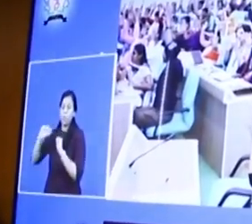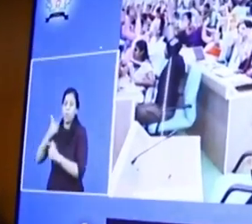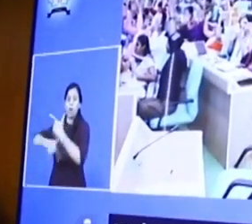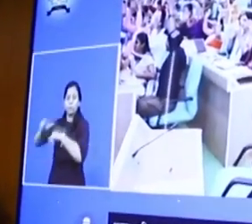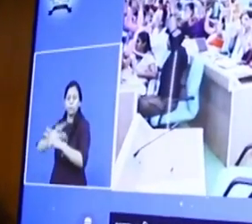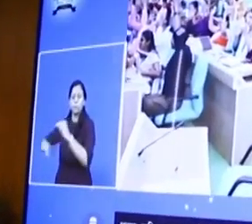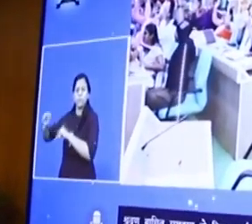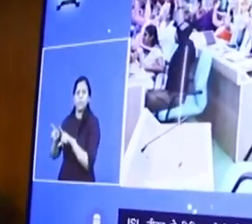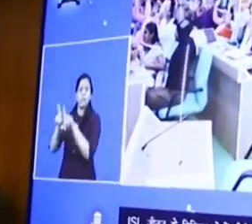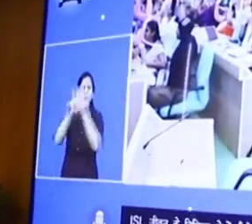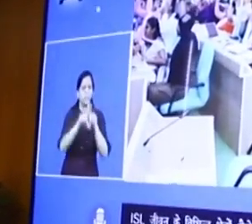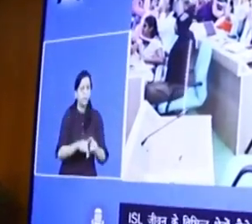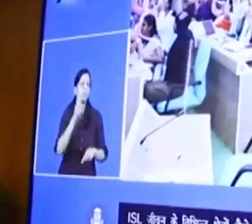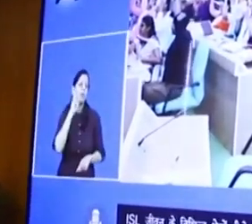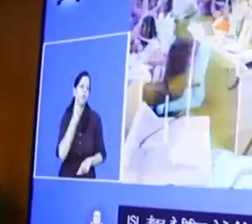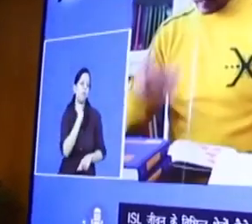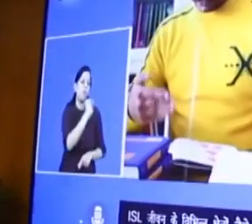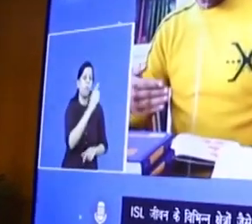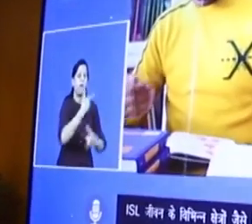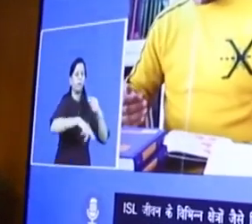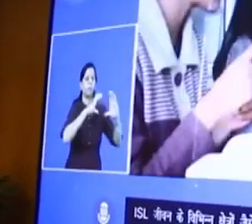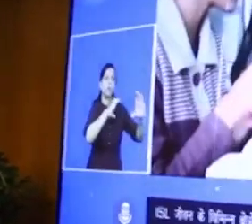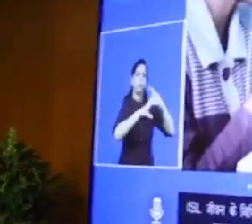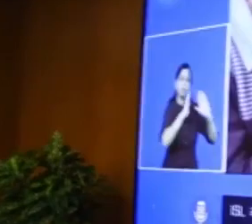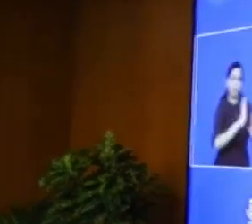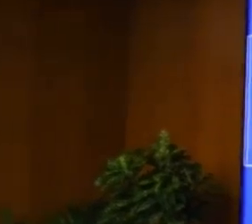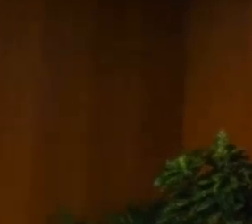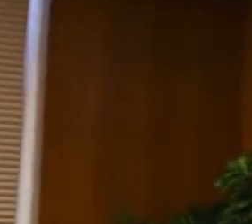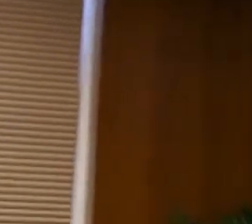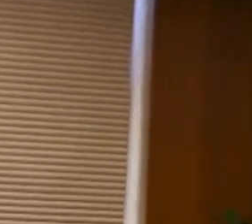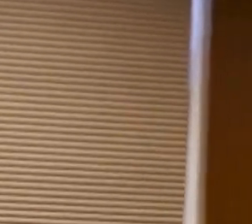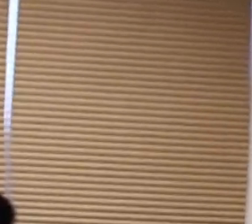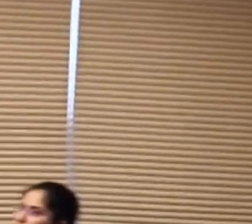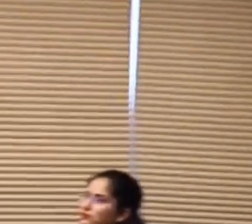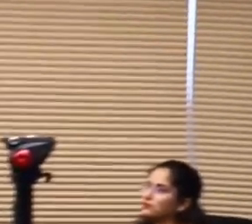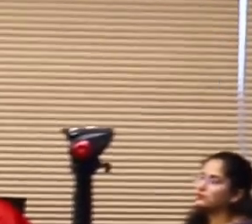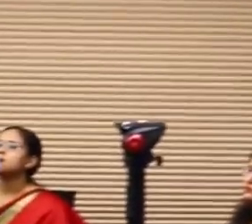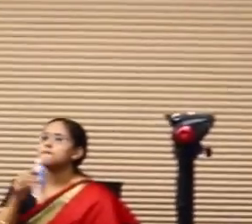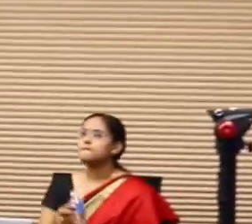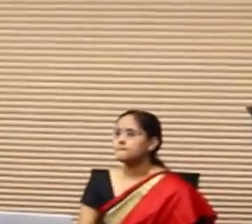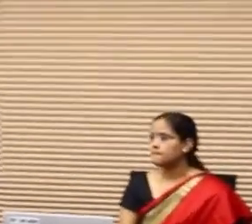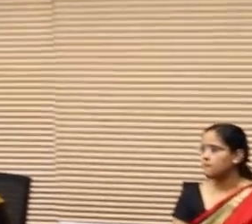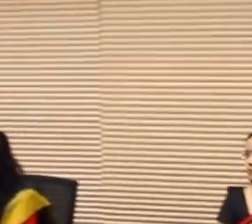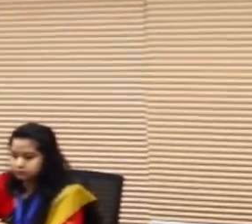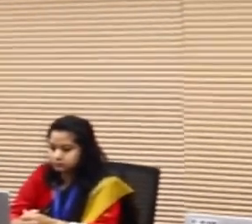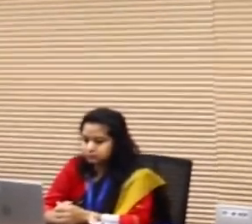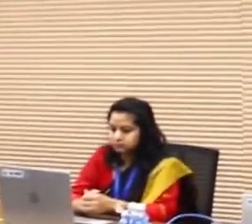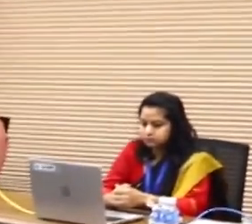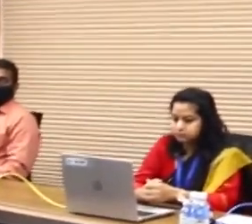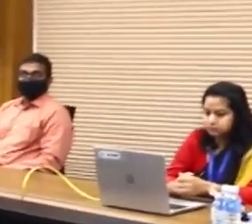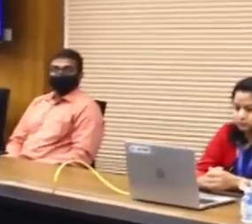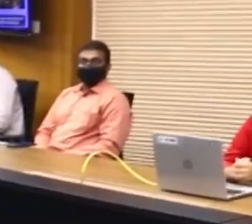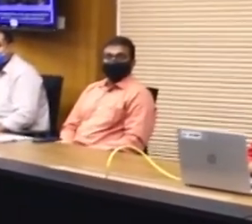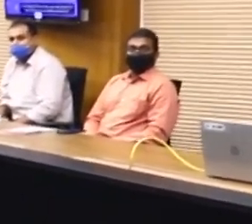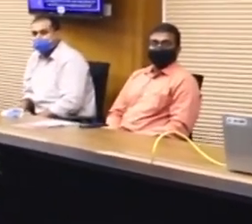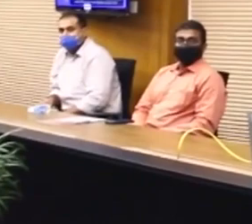भाषाओं का प्रयोग करते हैं। ISL जीवन के विभिन्न क्षेत्रों जैसे विद्यालय, महाविद्यालय, अस्पताल, न्यायालय, पुलिस